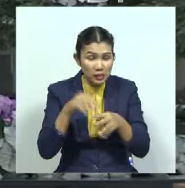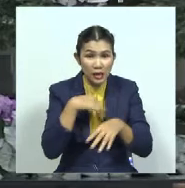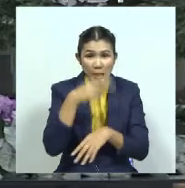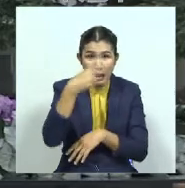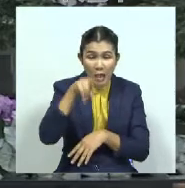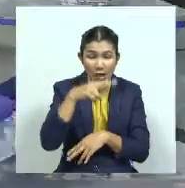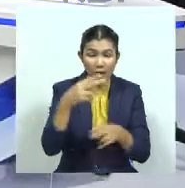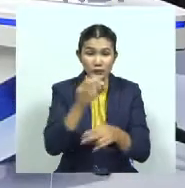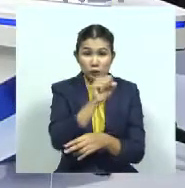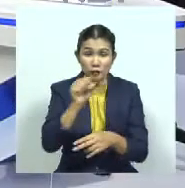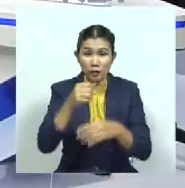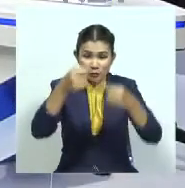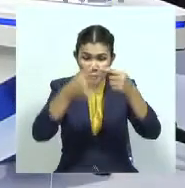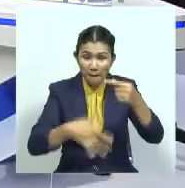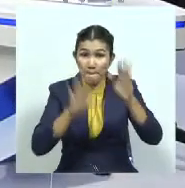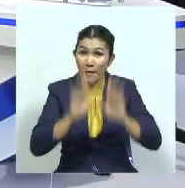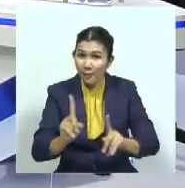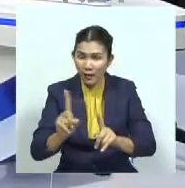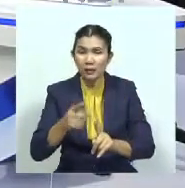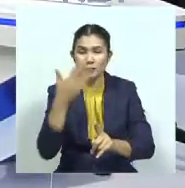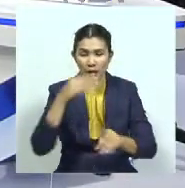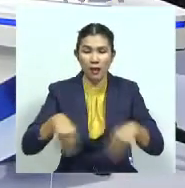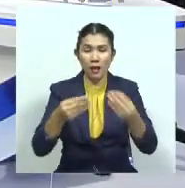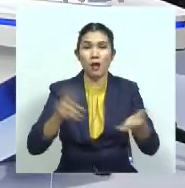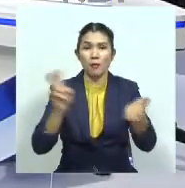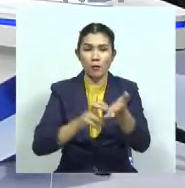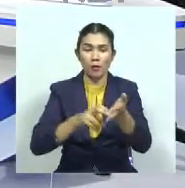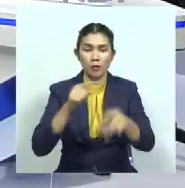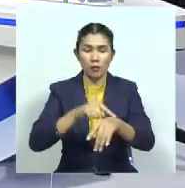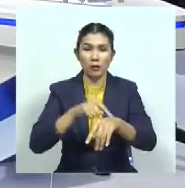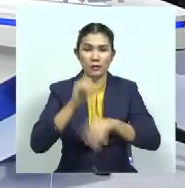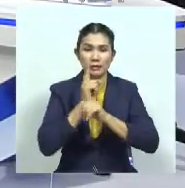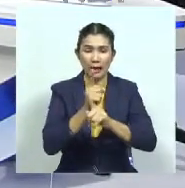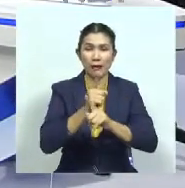บบบัญชีรายชื่ออย่างไรต่อไปเพื่อประกาศรับรองส.ส.ให้ทันตามกรอบกฎหมายค่ะ